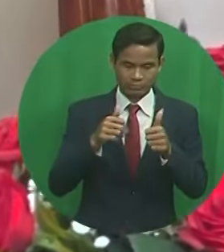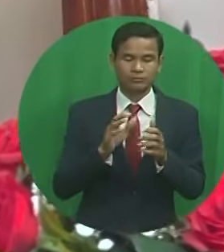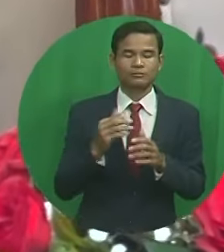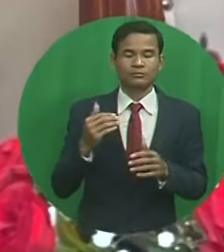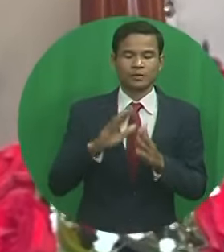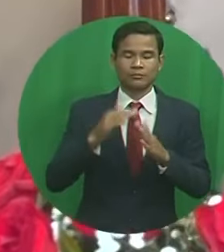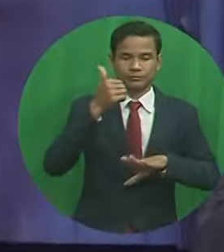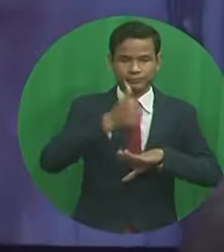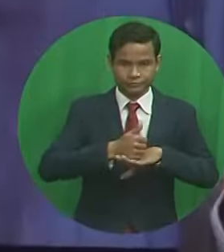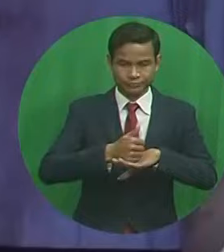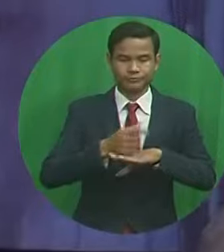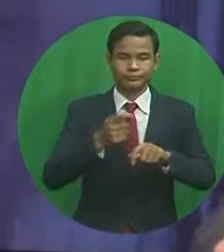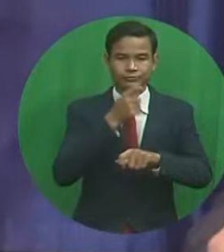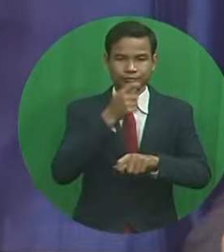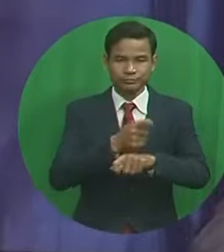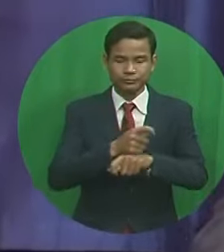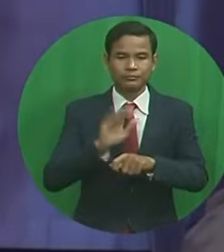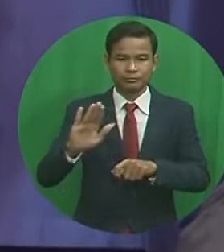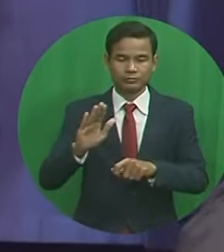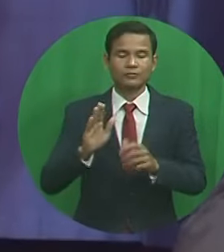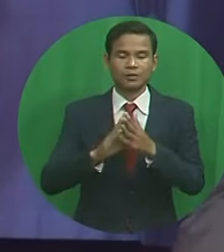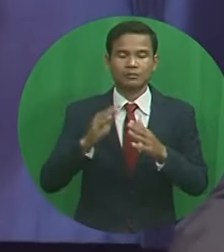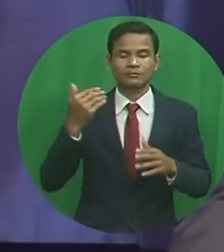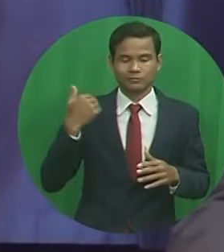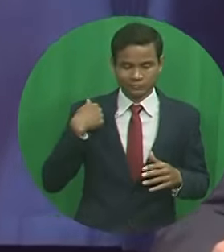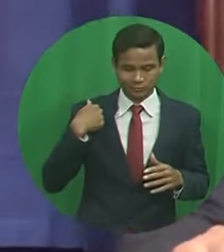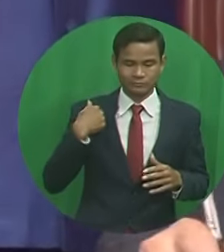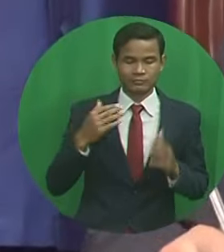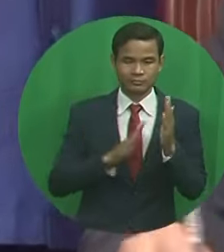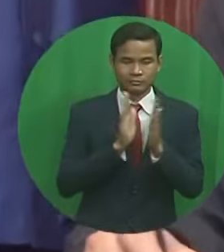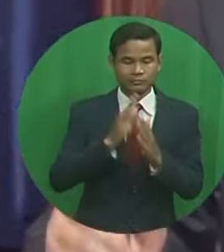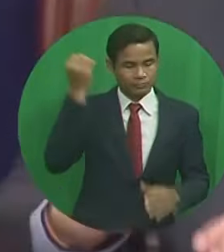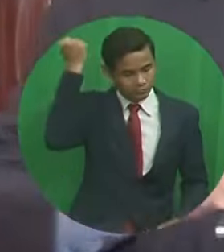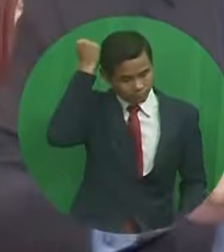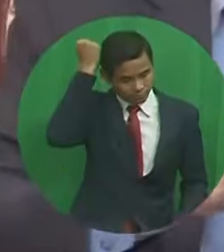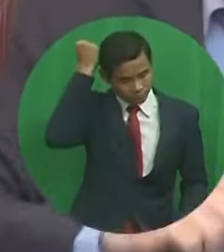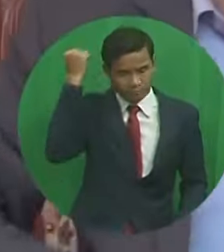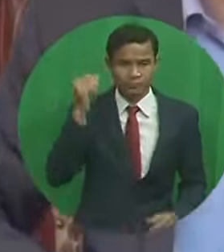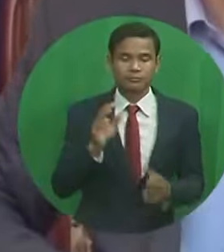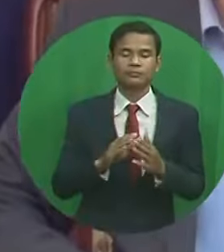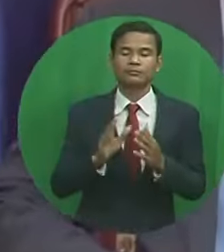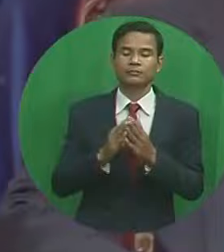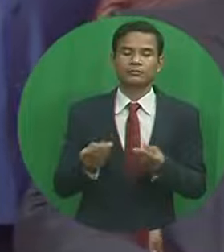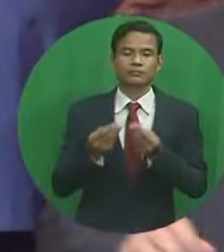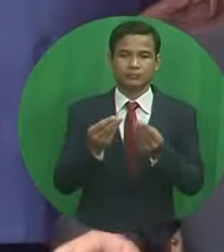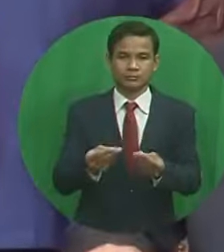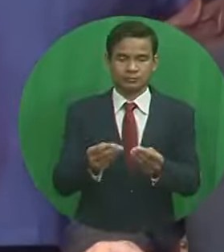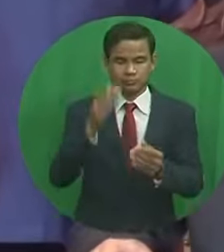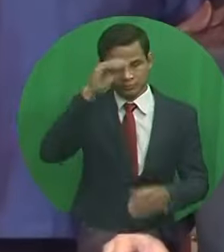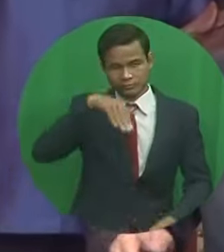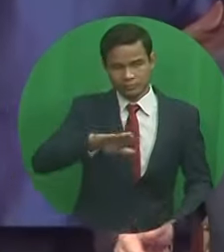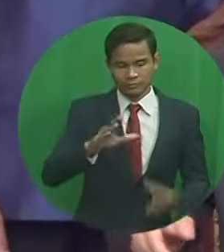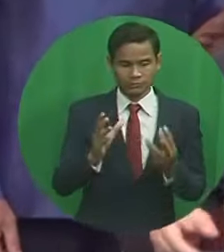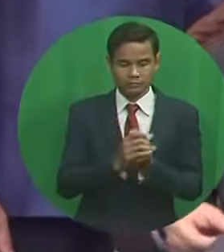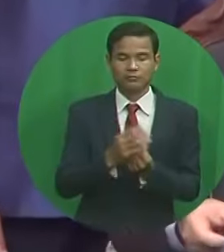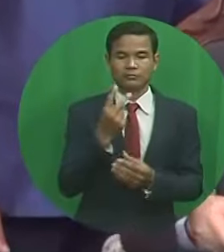សូលីតប្រធានរដ្ឋនៃសាធារណរដ្ឋប្រជាធិបតេយ្យប្រជាមានិតឡាវបានថ្វាយនៅដងវាយសត្វដំរីចំនួ